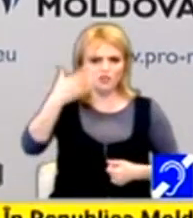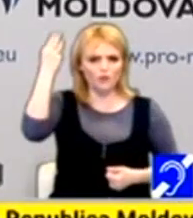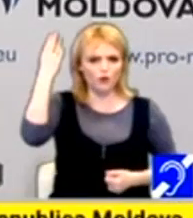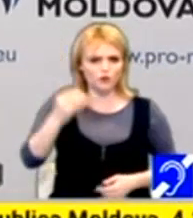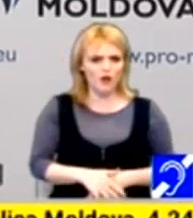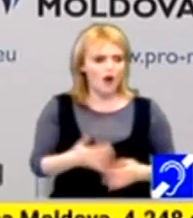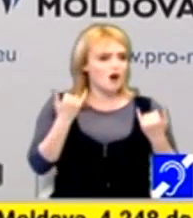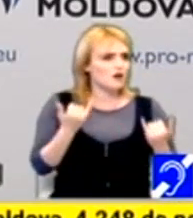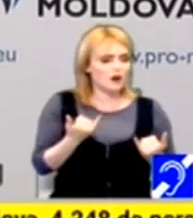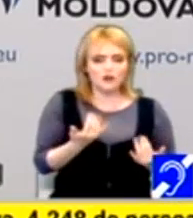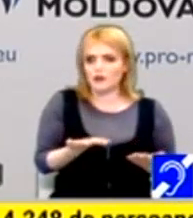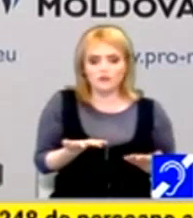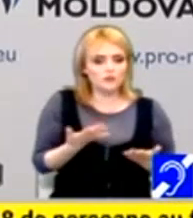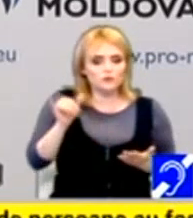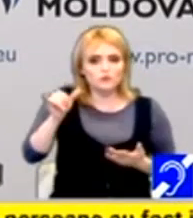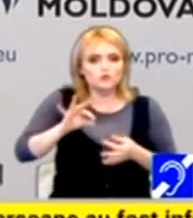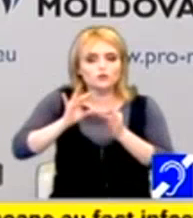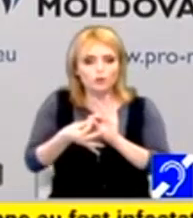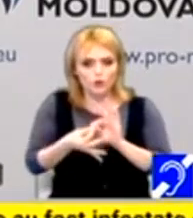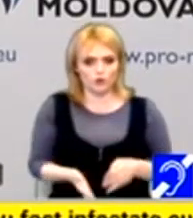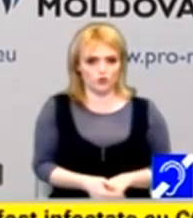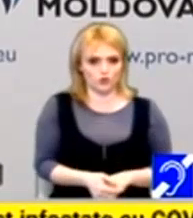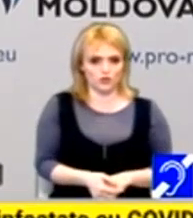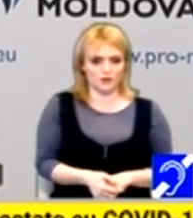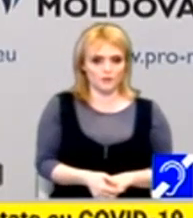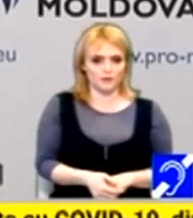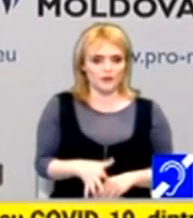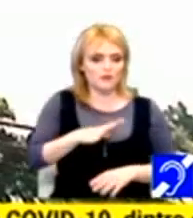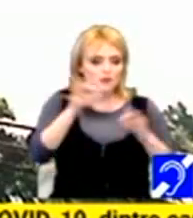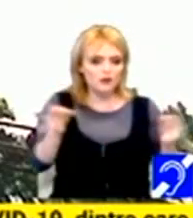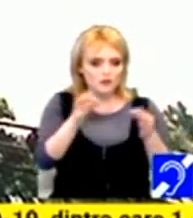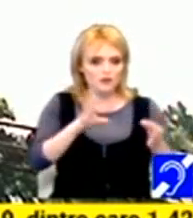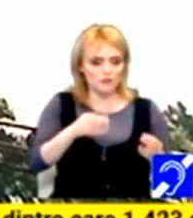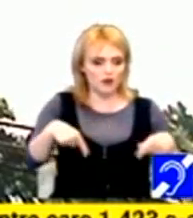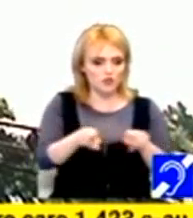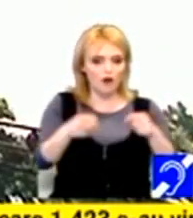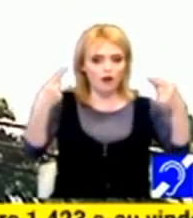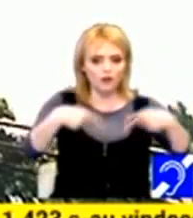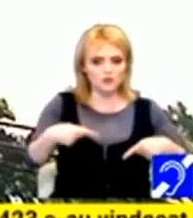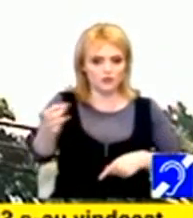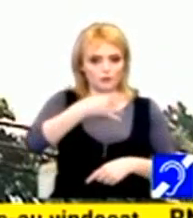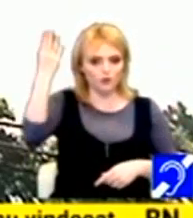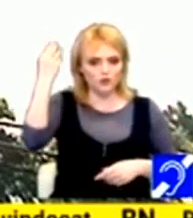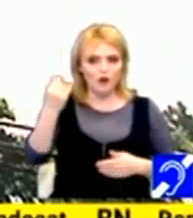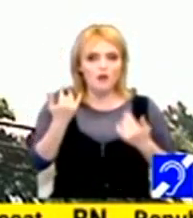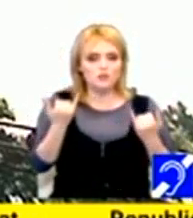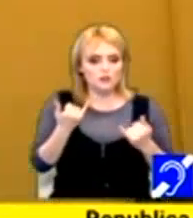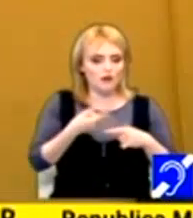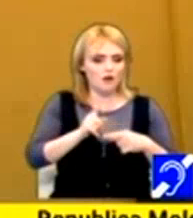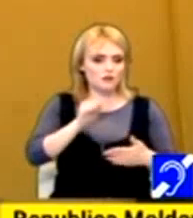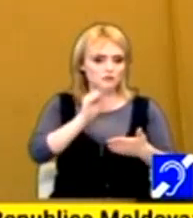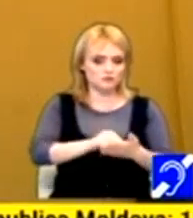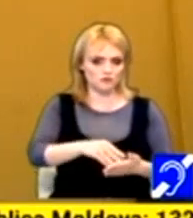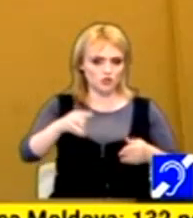se confruntă cu o criză economică de nemai văzut în istoria țării. De asemenea, deputații din grupul Pro-Moldova